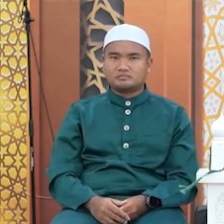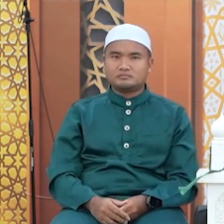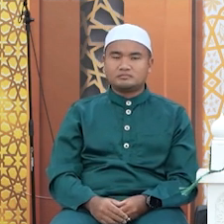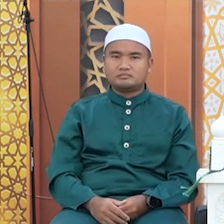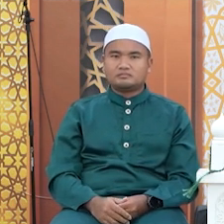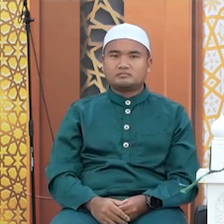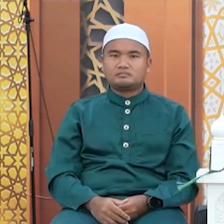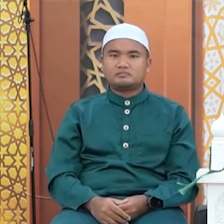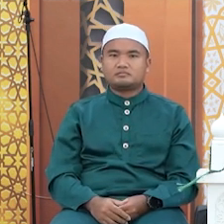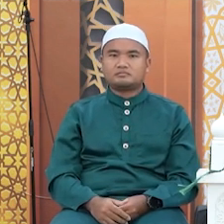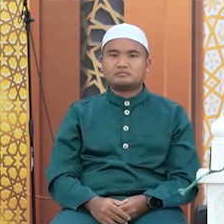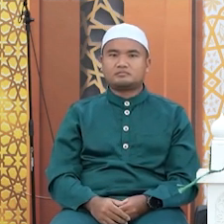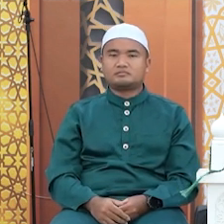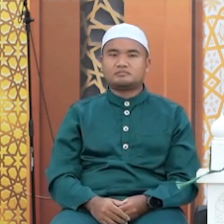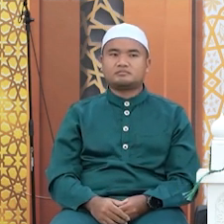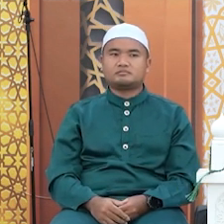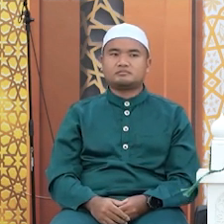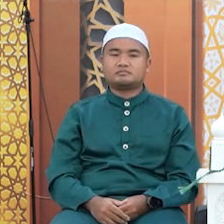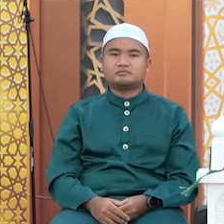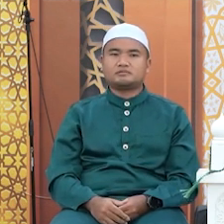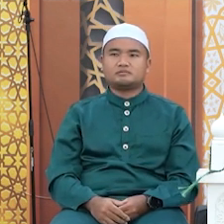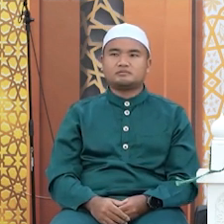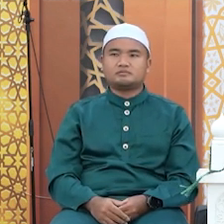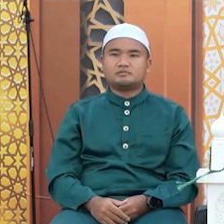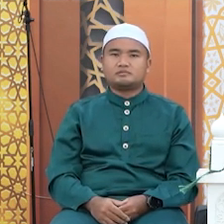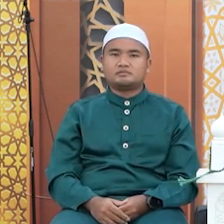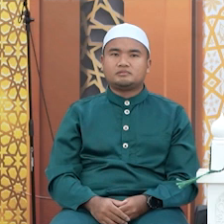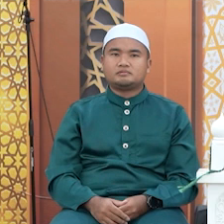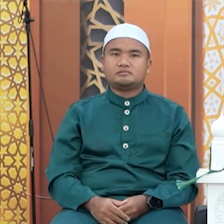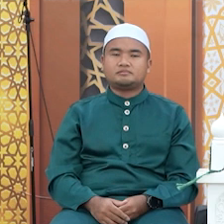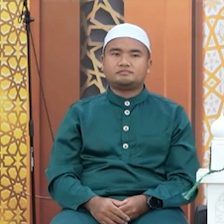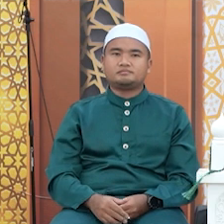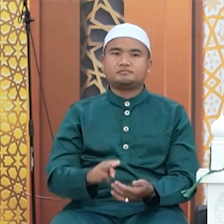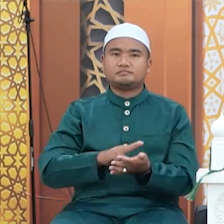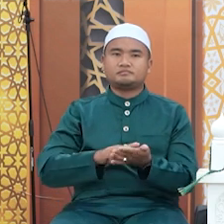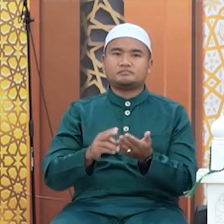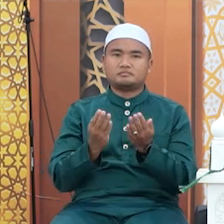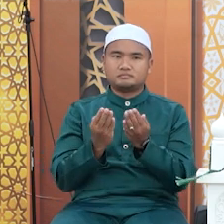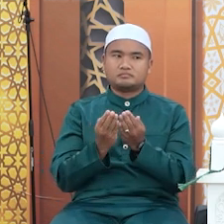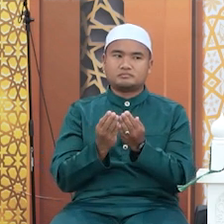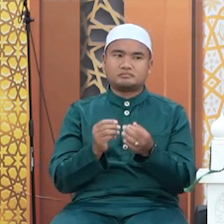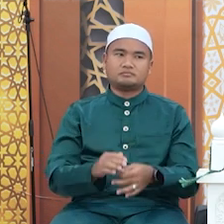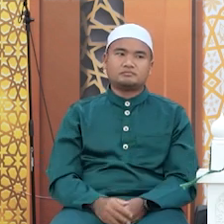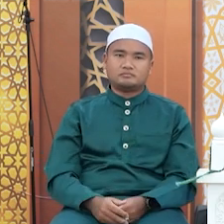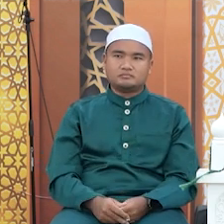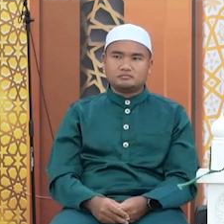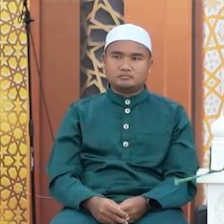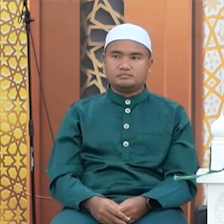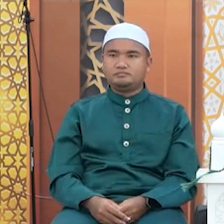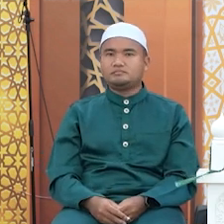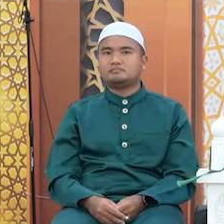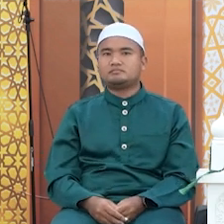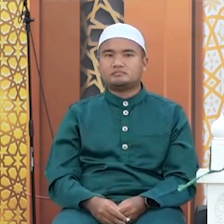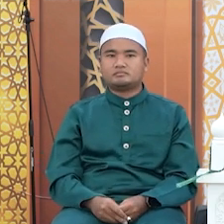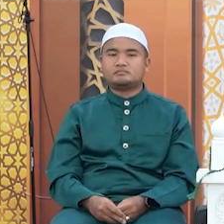la syarika lah. Wa ashhadu anna sayyidana Muhammadan abduhu wa rasuluhu. Allahumma